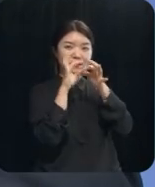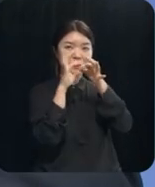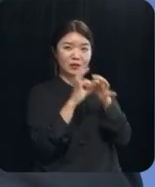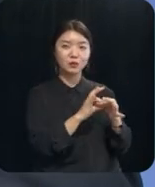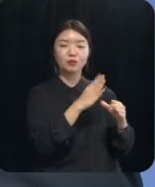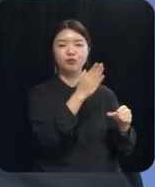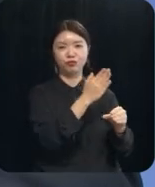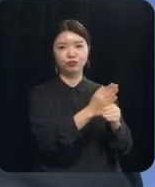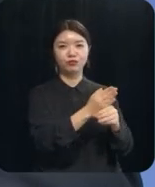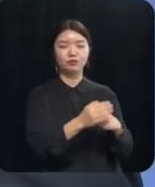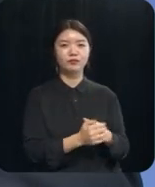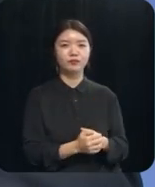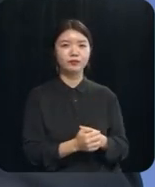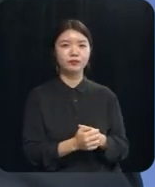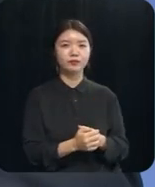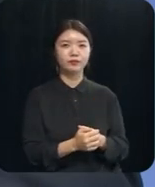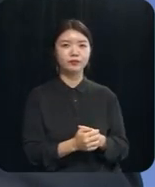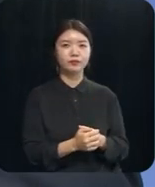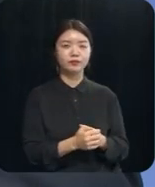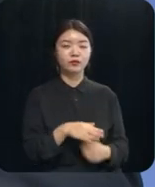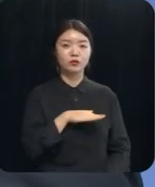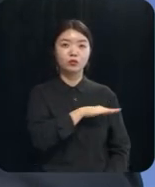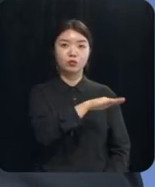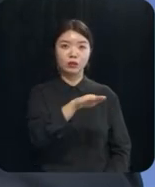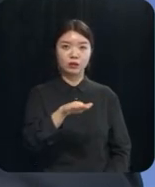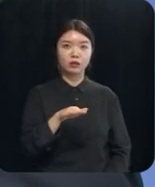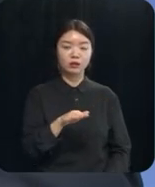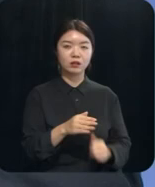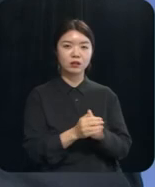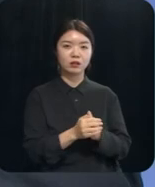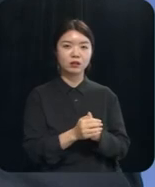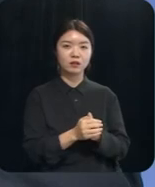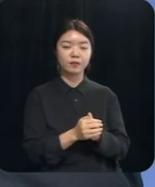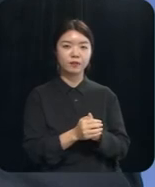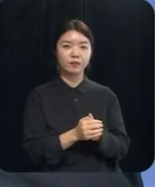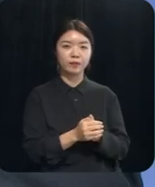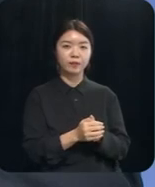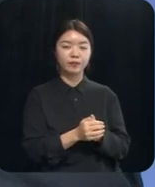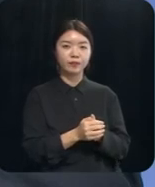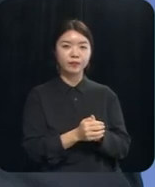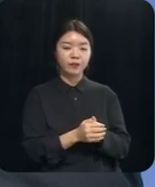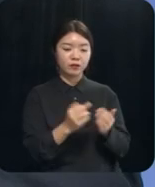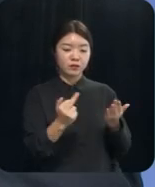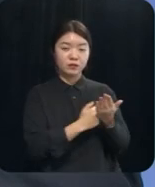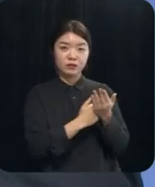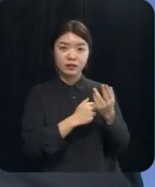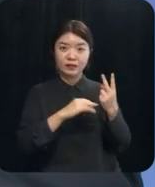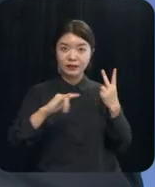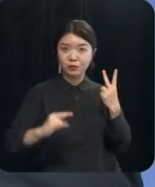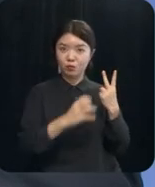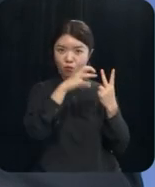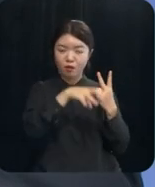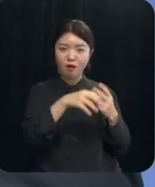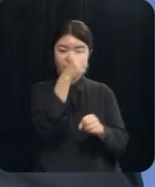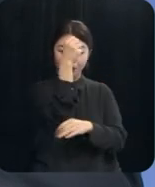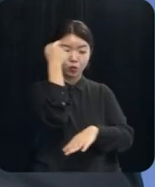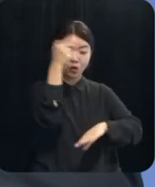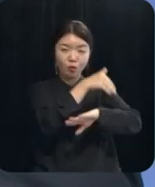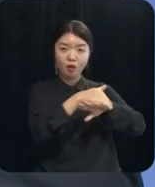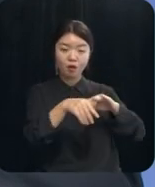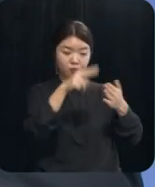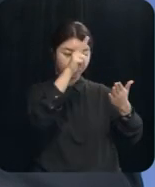하십니다. 우리 위 후보께서는 제2공항 기본계획을 한번